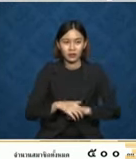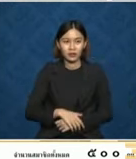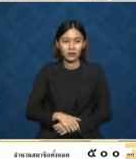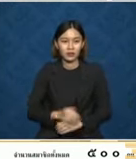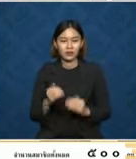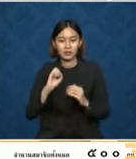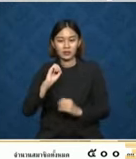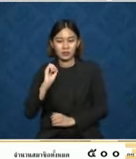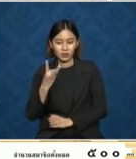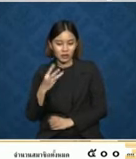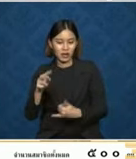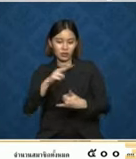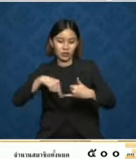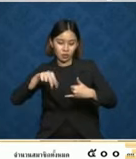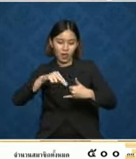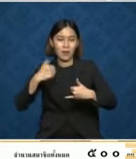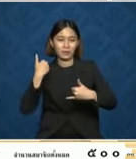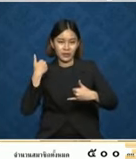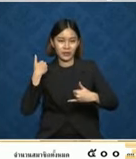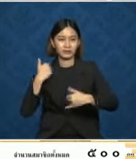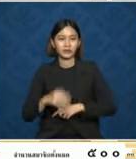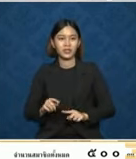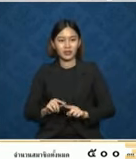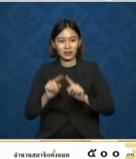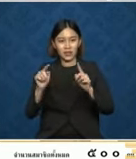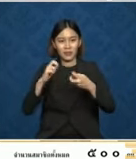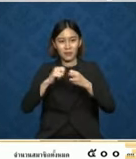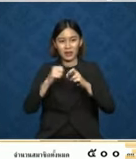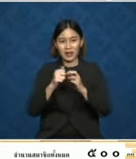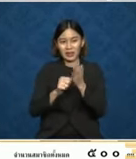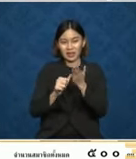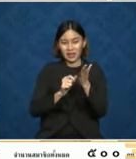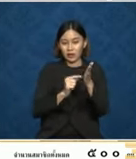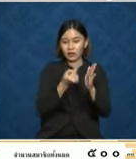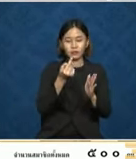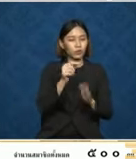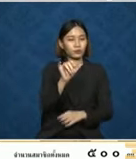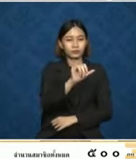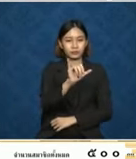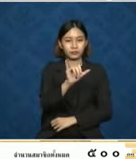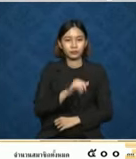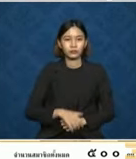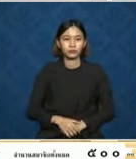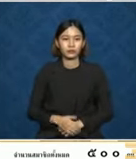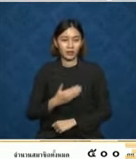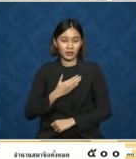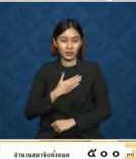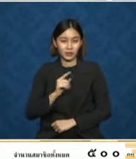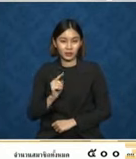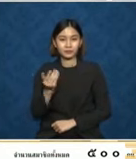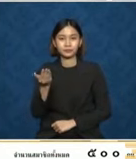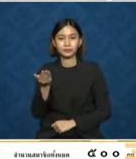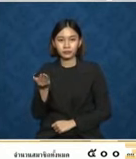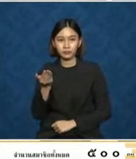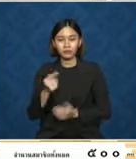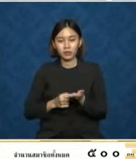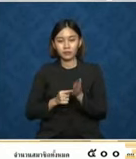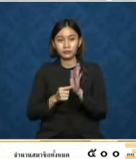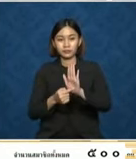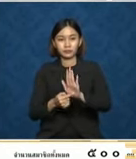สวัสดิการรักษาพยาบาลนะคะแต่การแก้ไขปัญหาที่ต้นเหตุยังไม่เกิดขึ้นนะคะดิฉันก็เลยอยากขอนะคะเสนอ